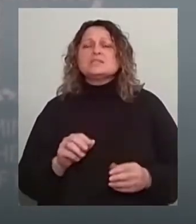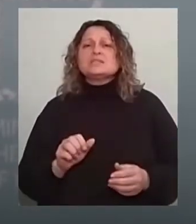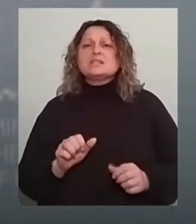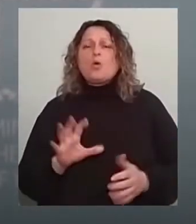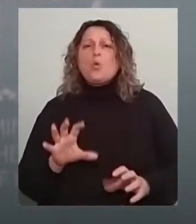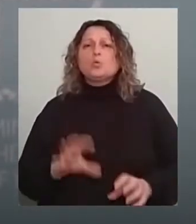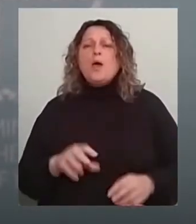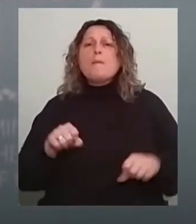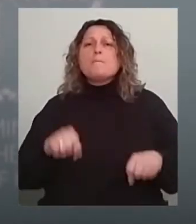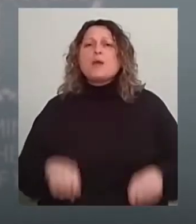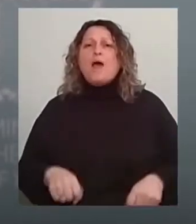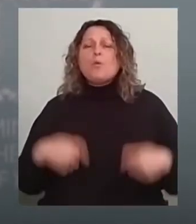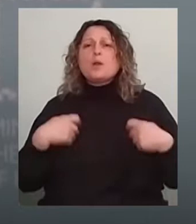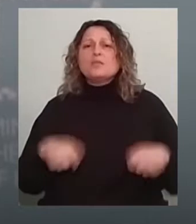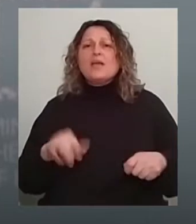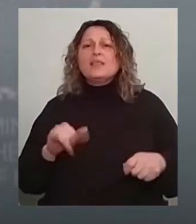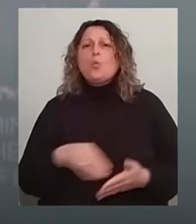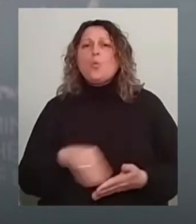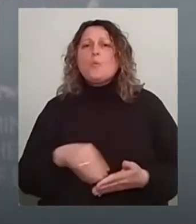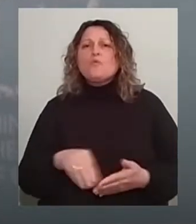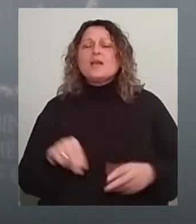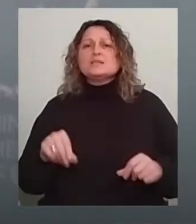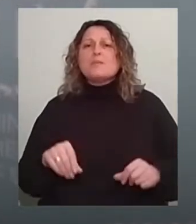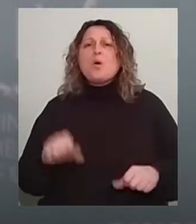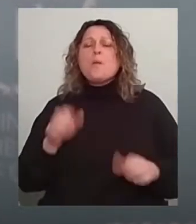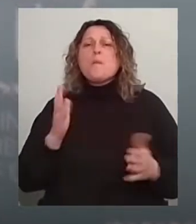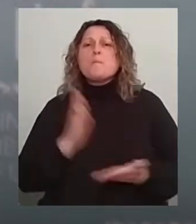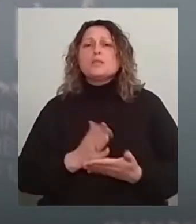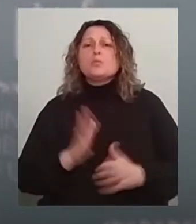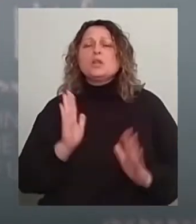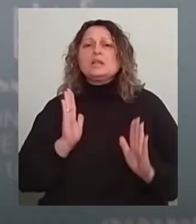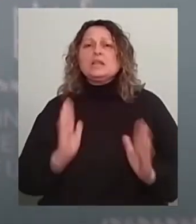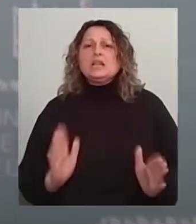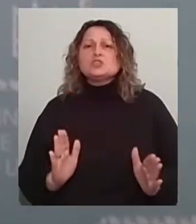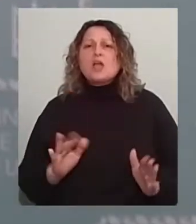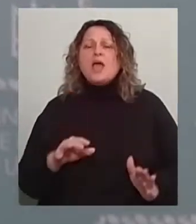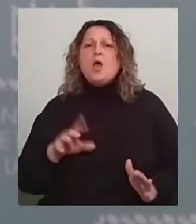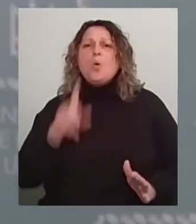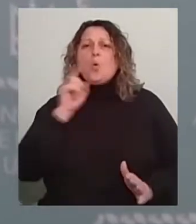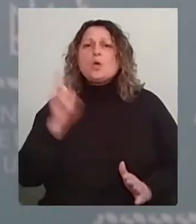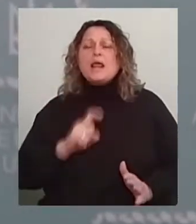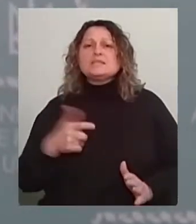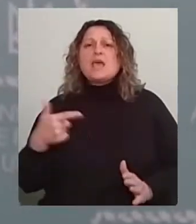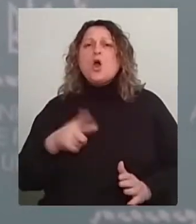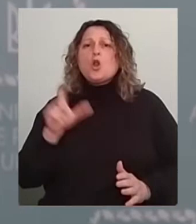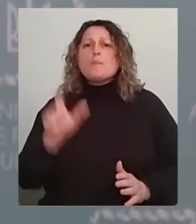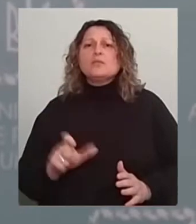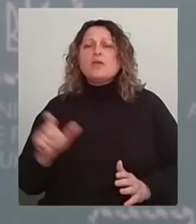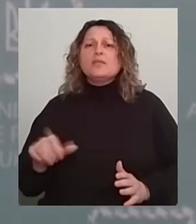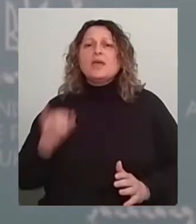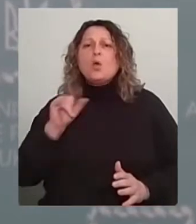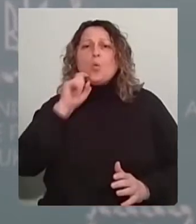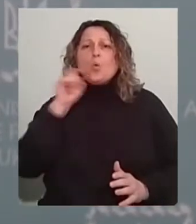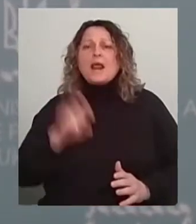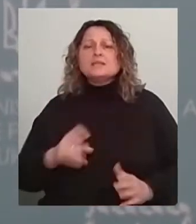і купувати землю матимуть лише українські громадяни та українські